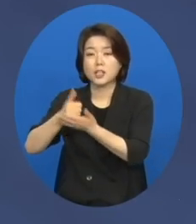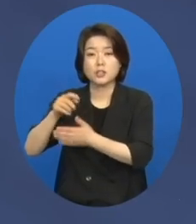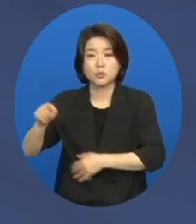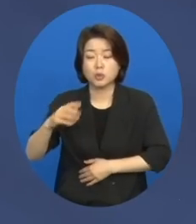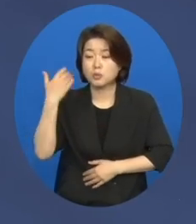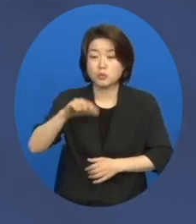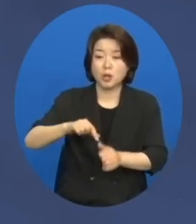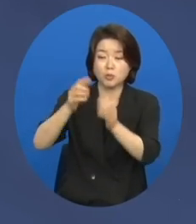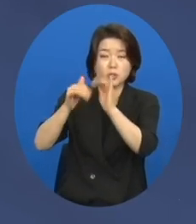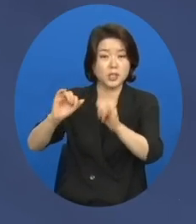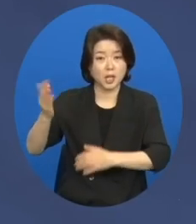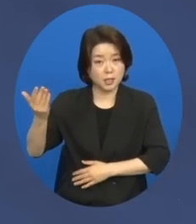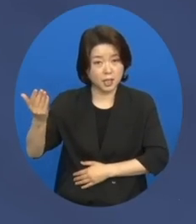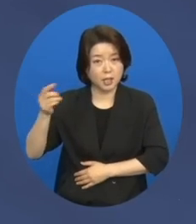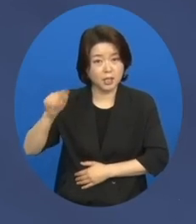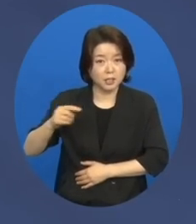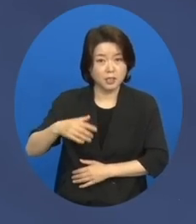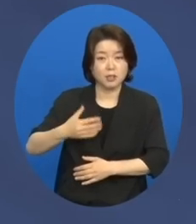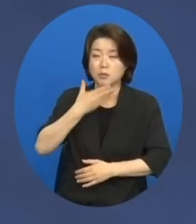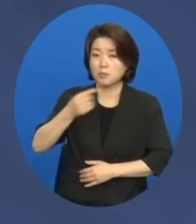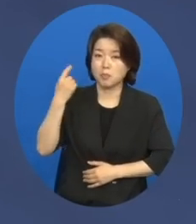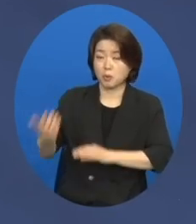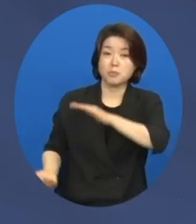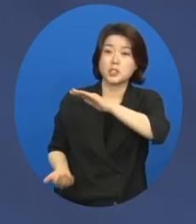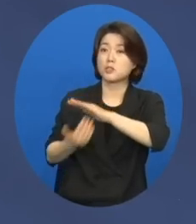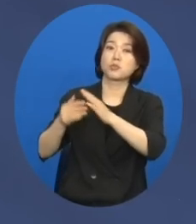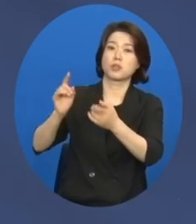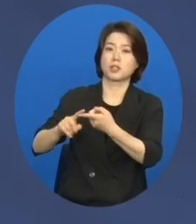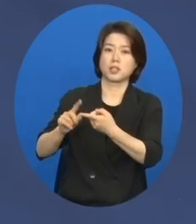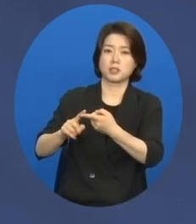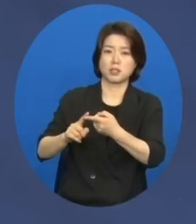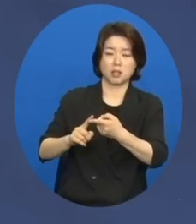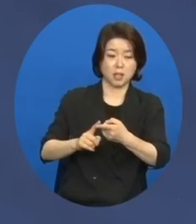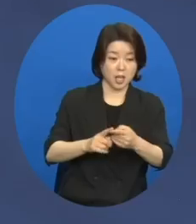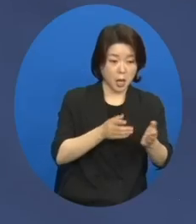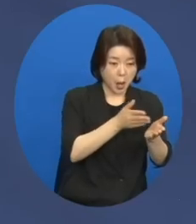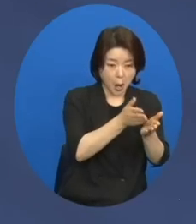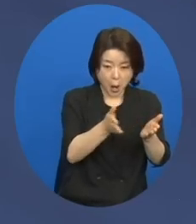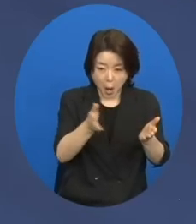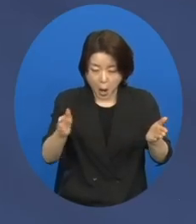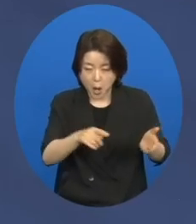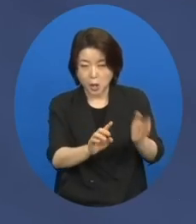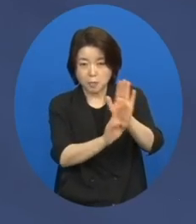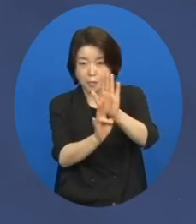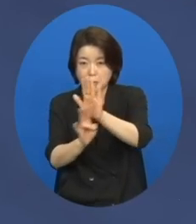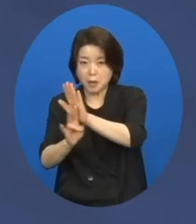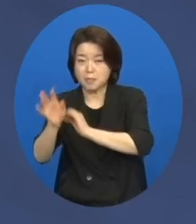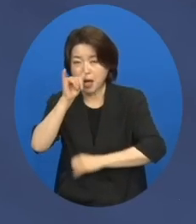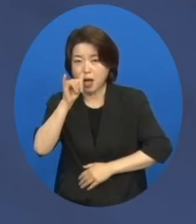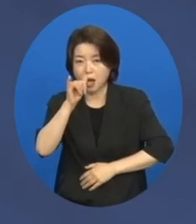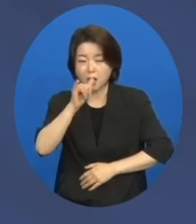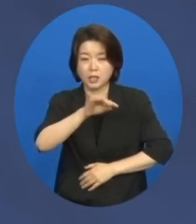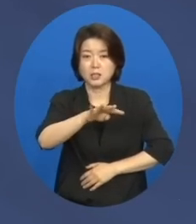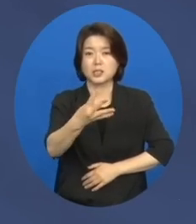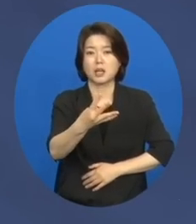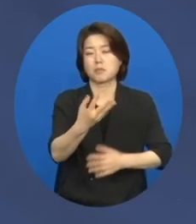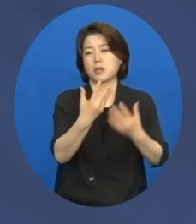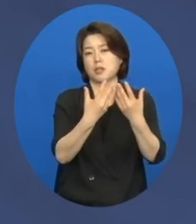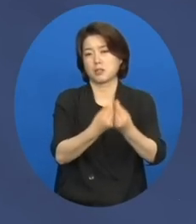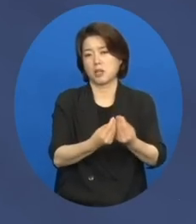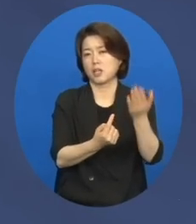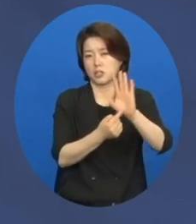그 구원자가 돼서 이 복음을 이룰 것인가에 대하여 여러 부분 여러 모양으로 계시한 게 약 400여 가지 예언이 있다